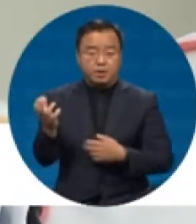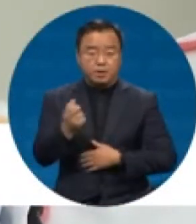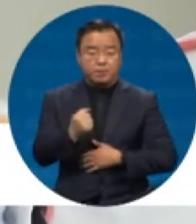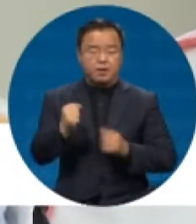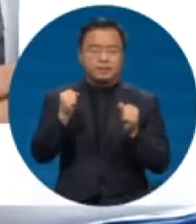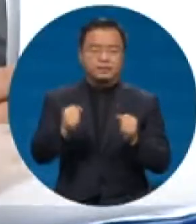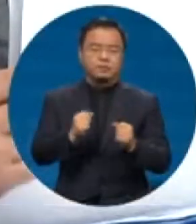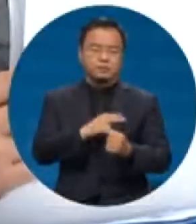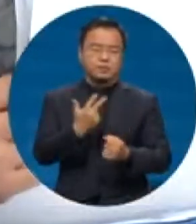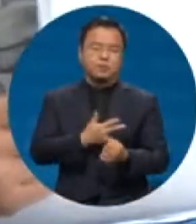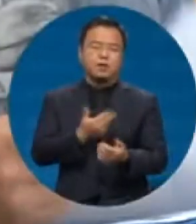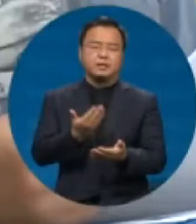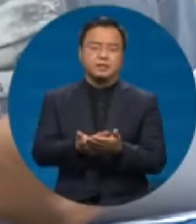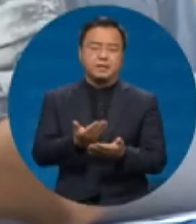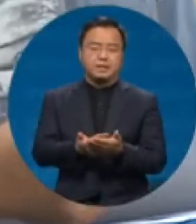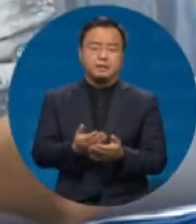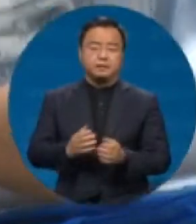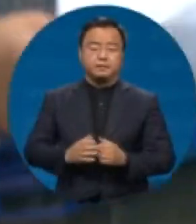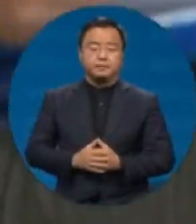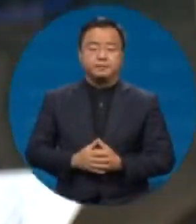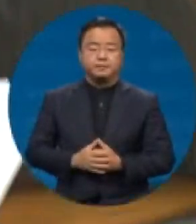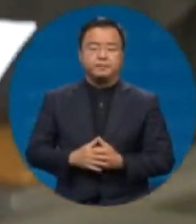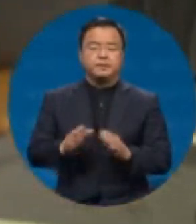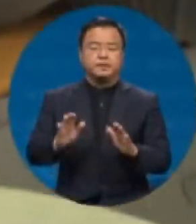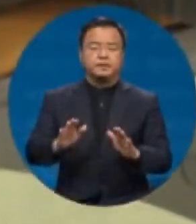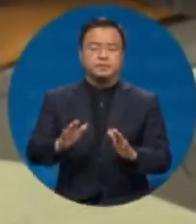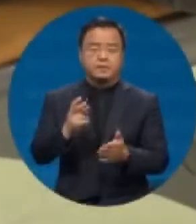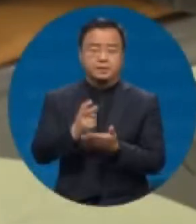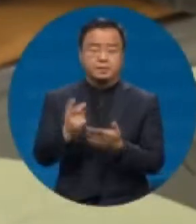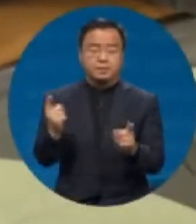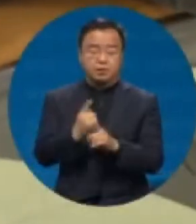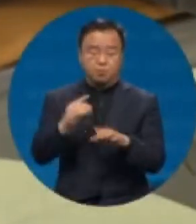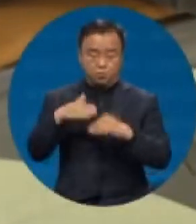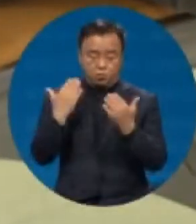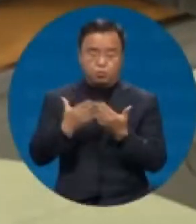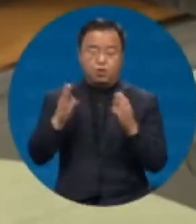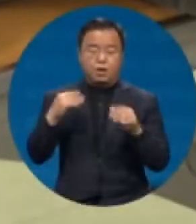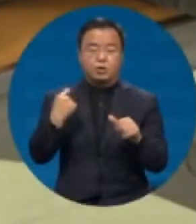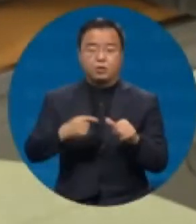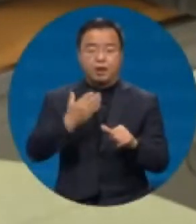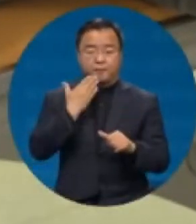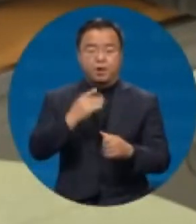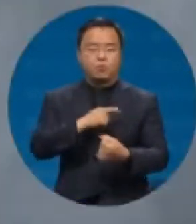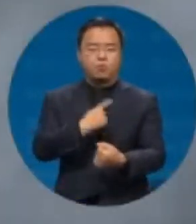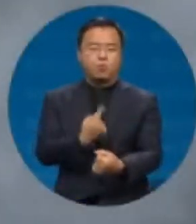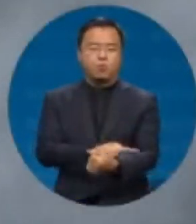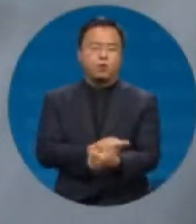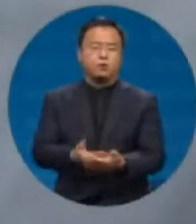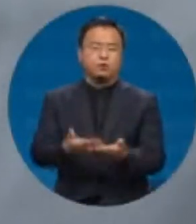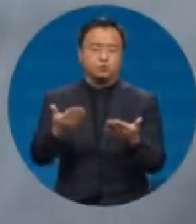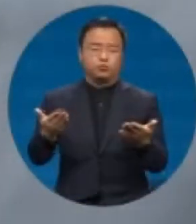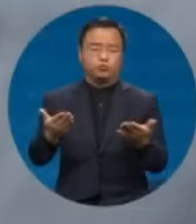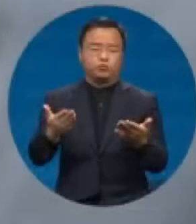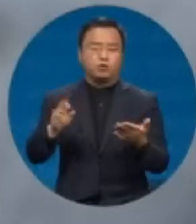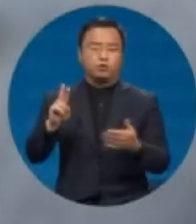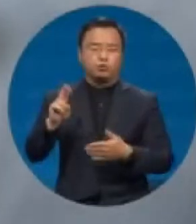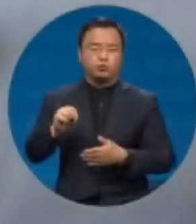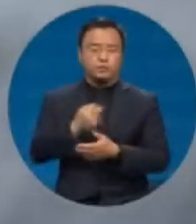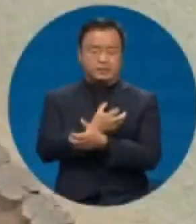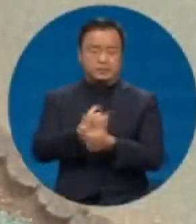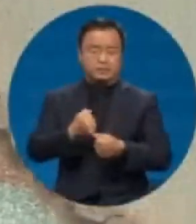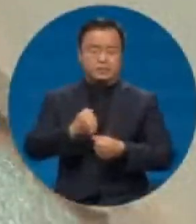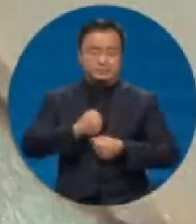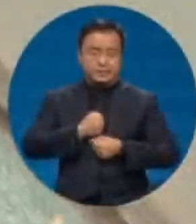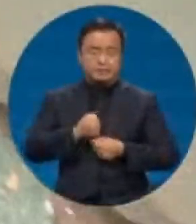하라 이번 제도개선이 모든 아동에게 교육받을 권리를 명시한 유엔아동권리협약 을 지키기 위한 조치인 만큼